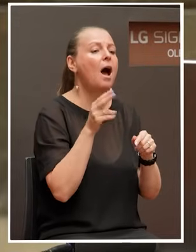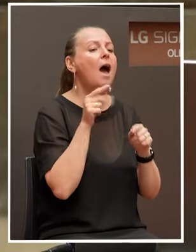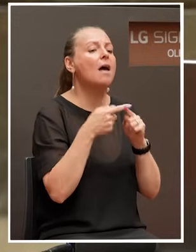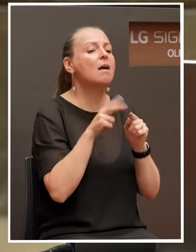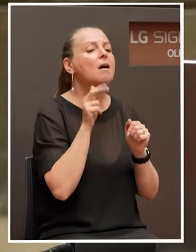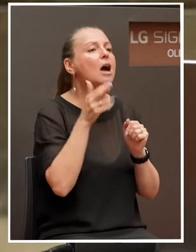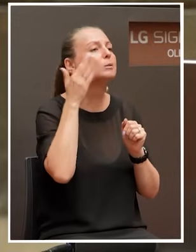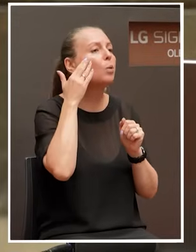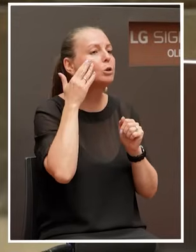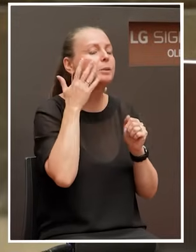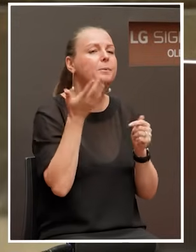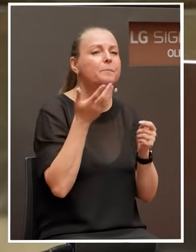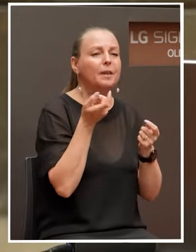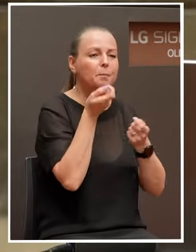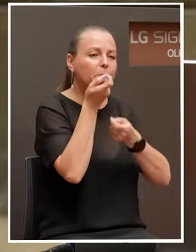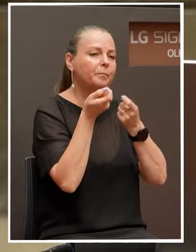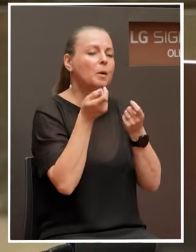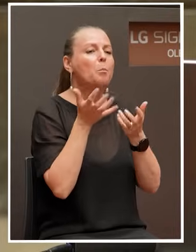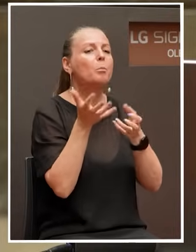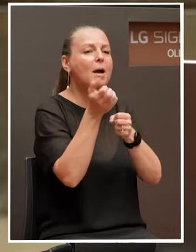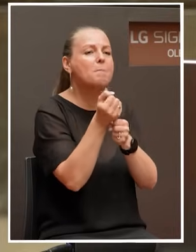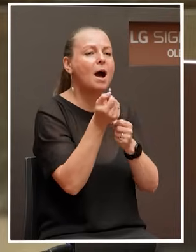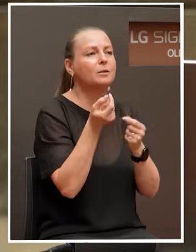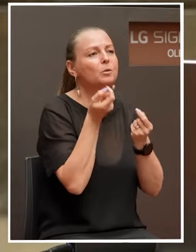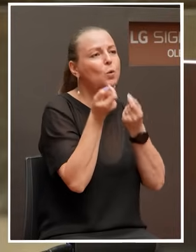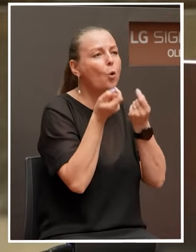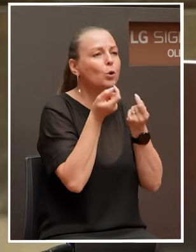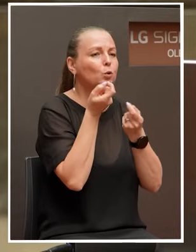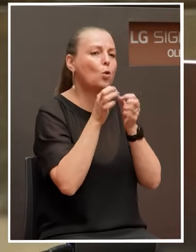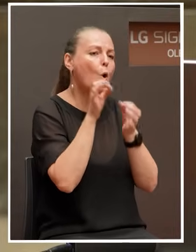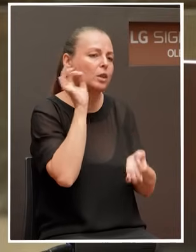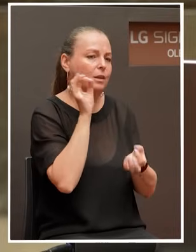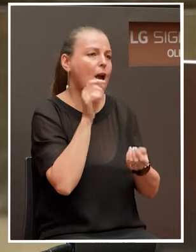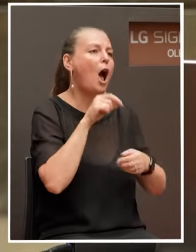способ уловления мельчайших, тончайших ощущений,